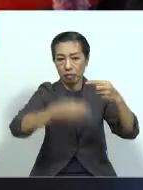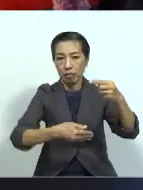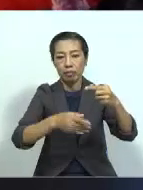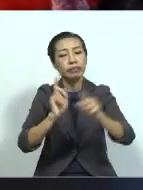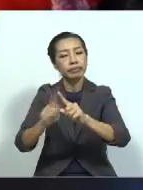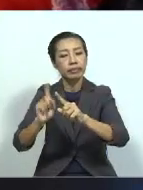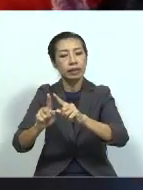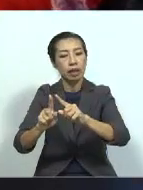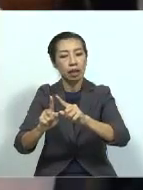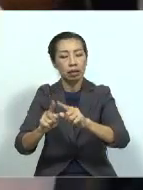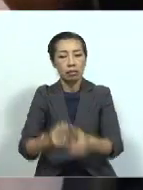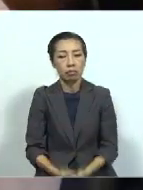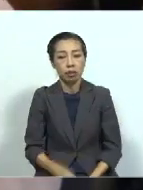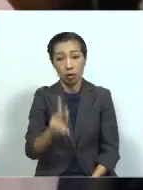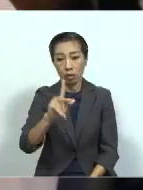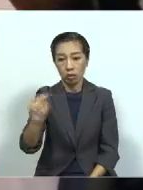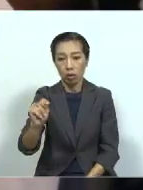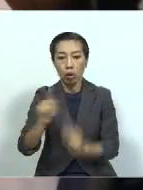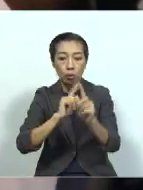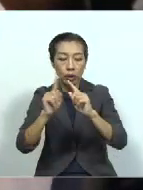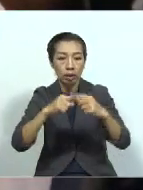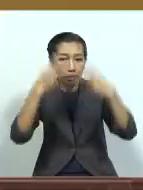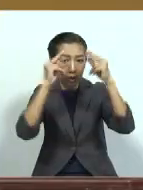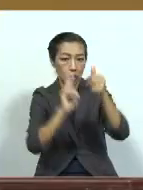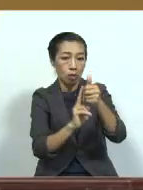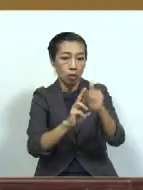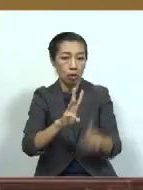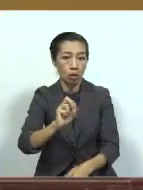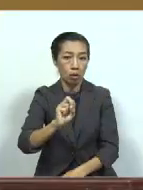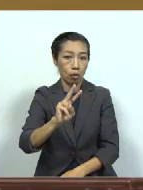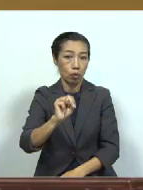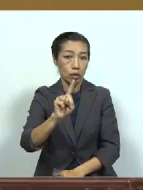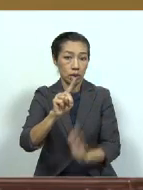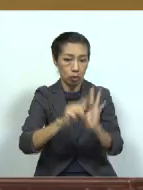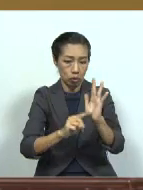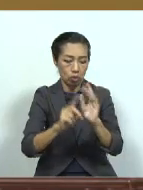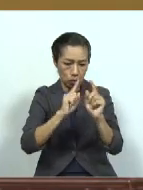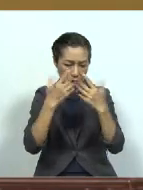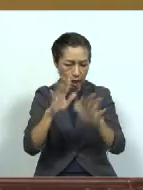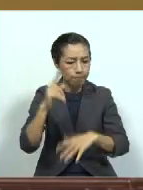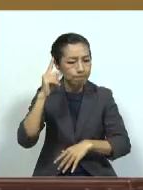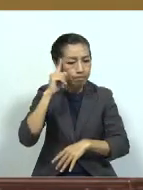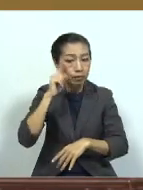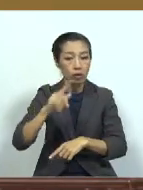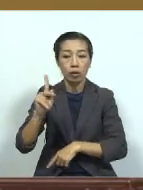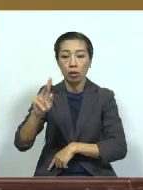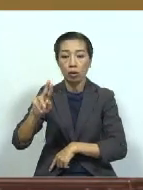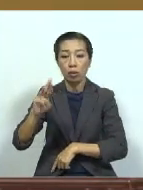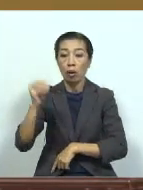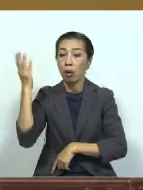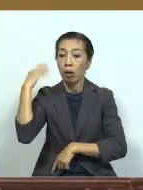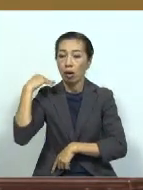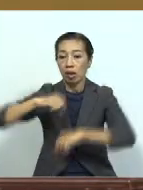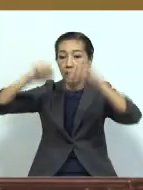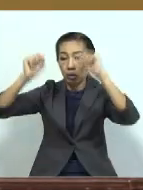การการเลือกตั้งได้หารือร่วมกับนายวิษณุเครืองามรองนายกรัฐมนตรีโดยให้ยกเลิกมติครม.ที่เกี่ย